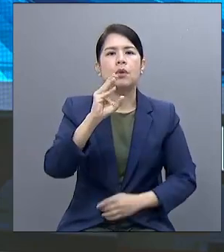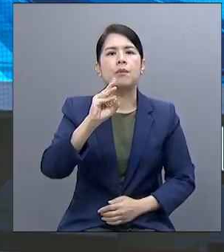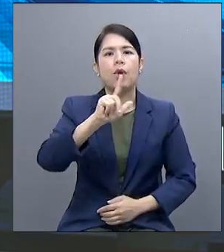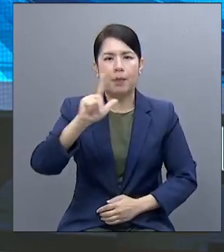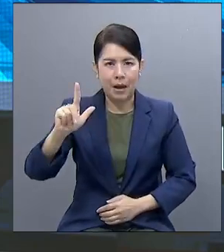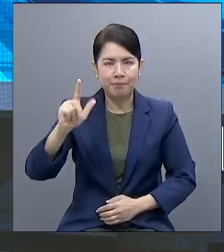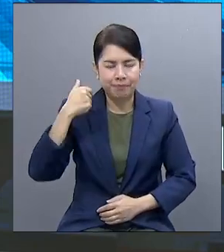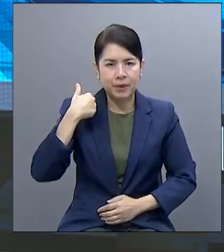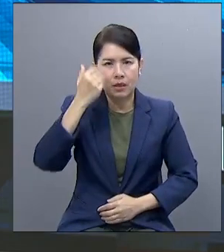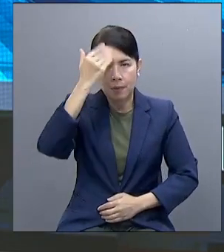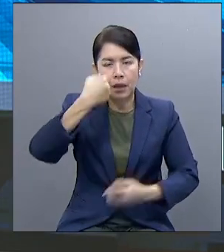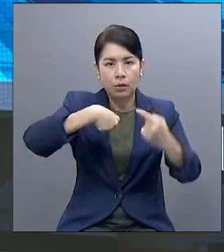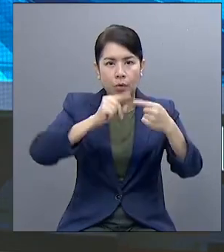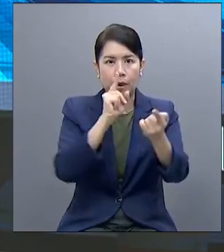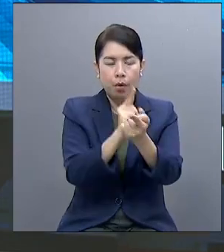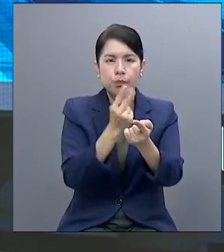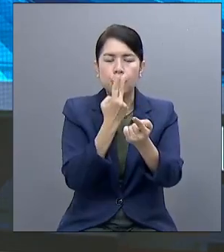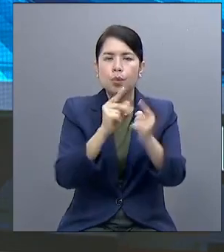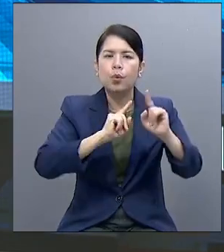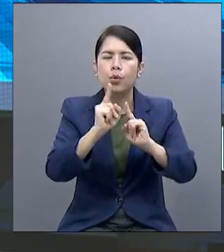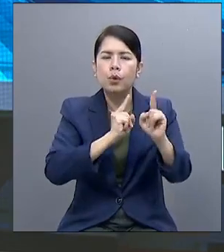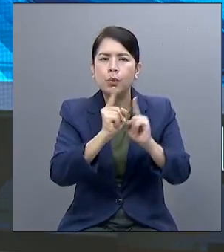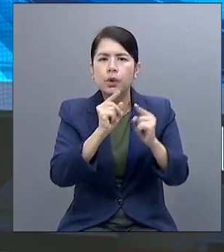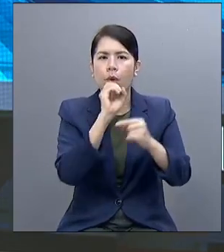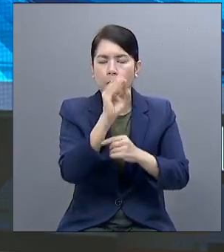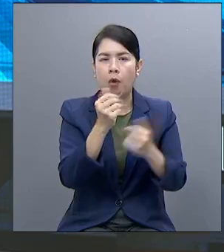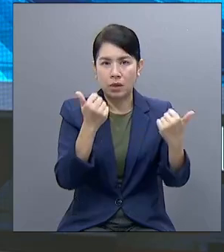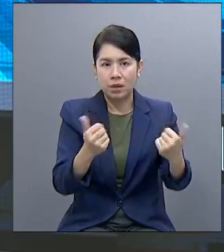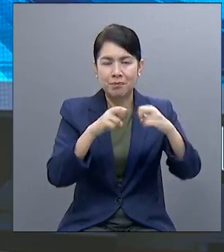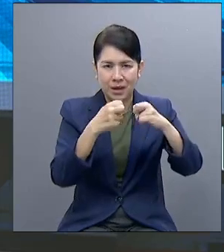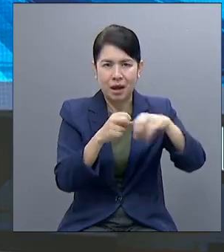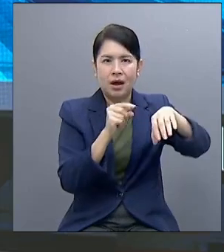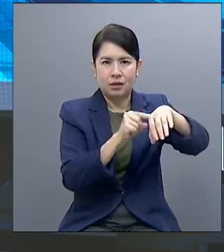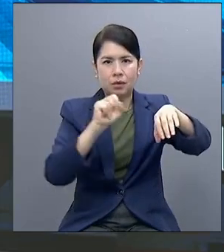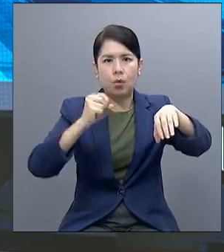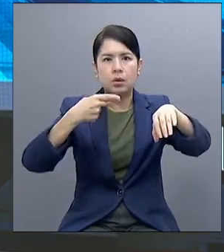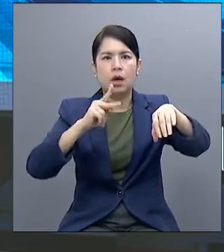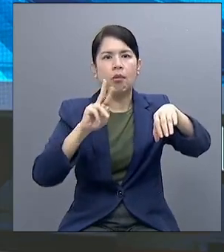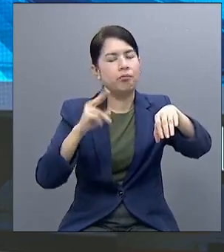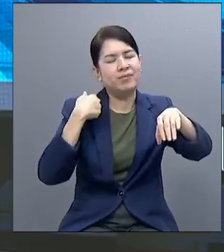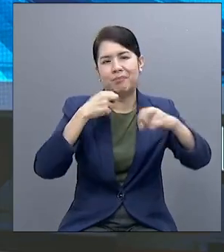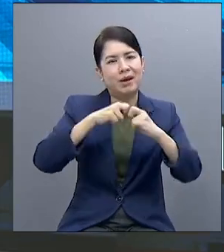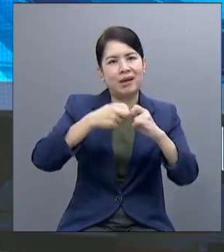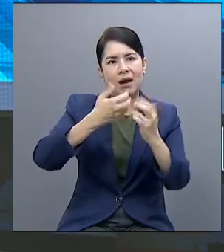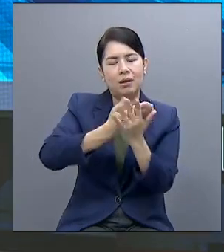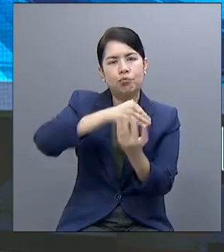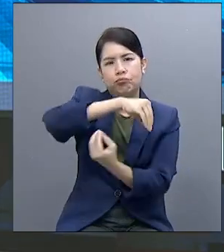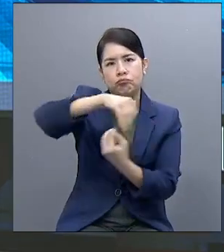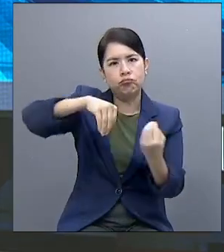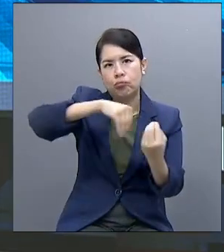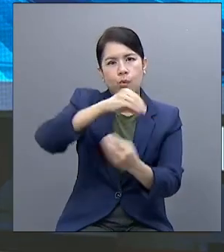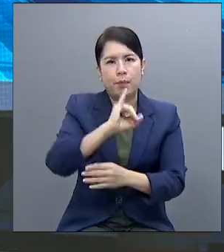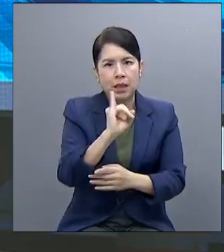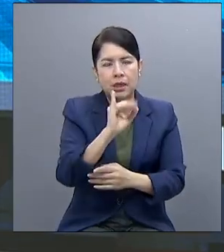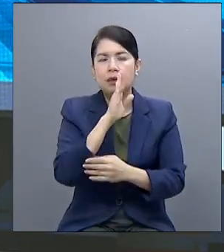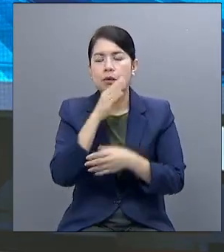าลงพื้นที่ไปเพราะว่าปัญหาตอนนี้เลยก็คือว่าสหกรณ์ขาดสภาพคล่องแล้วจะแก้ไขอย่างไรถ้าสมาชิกชำระหนี้สหกร